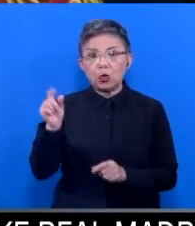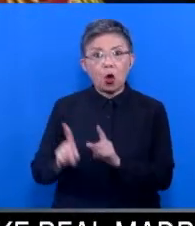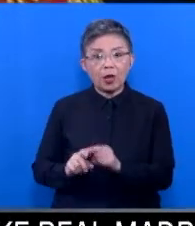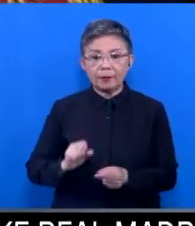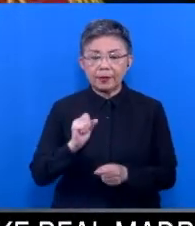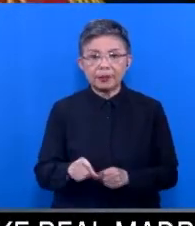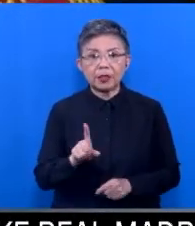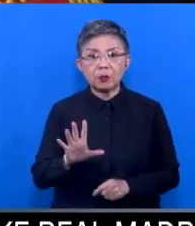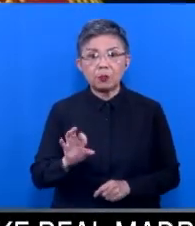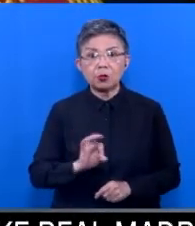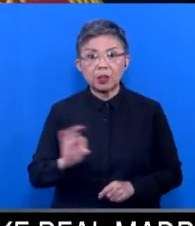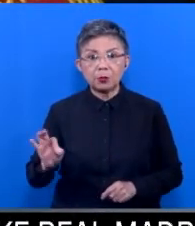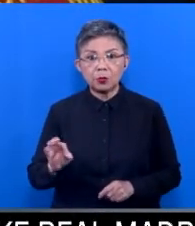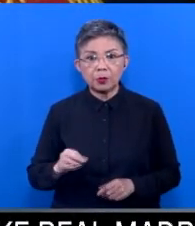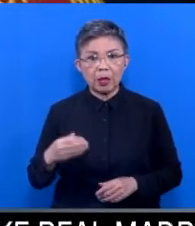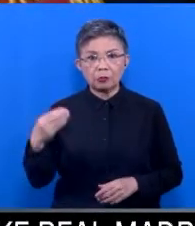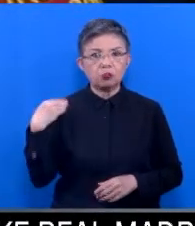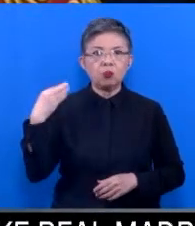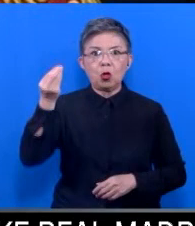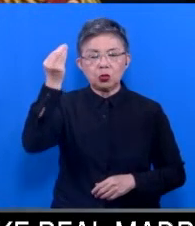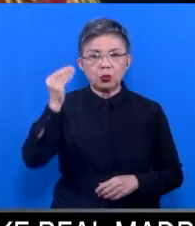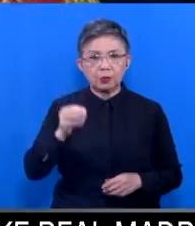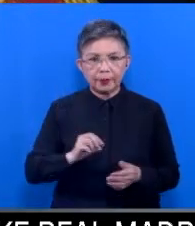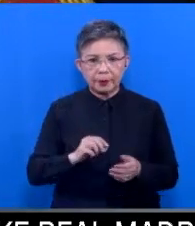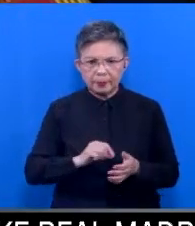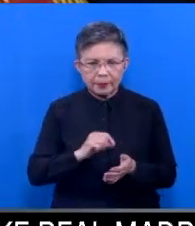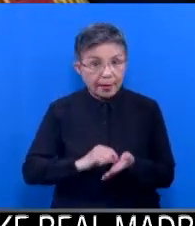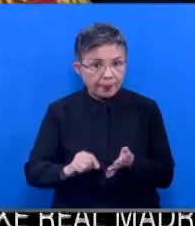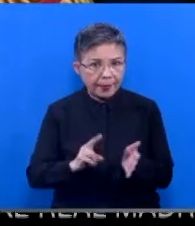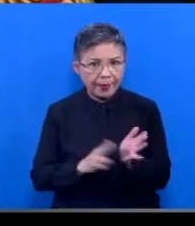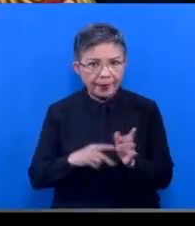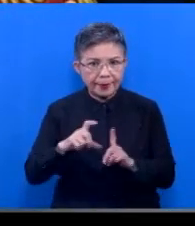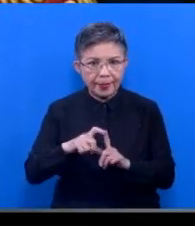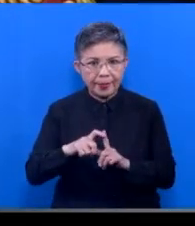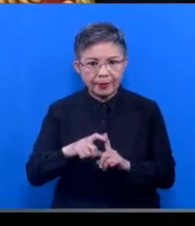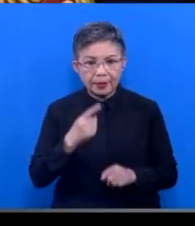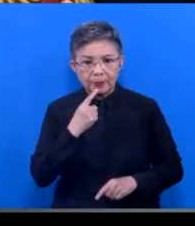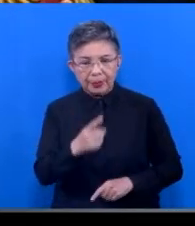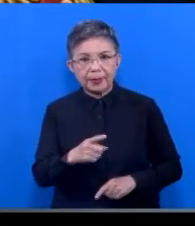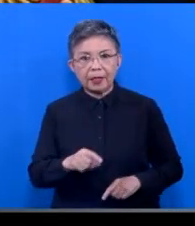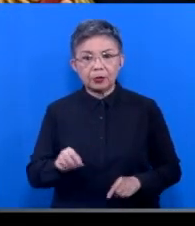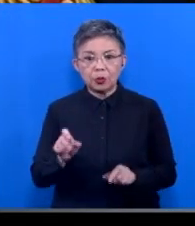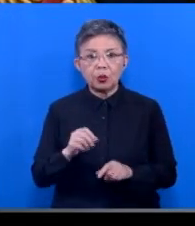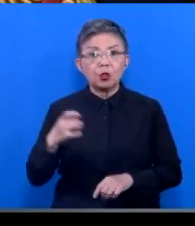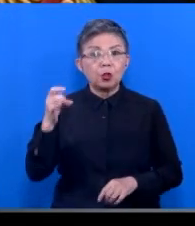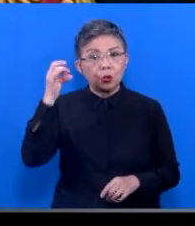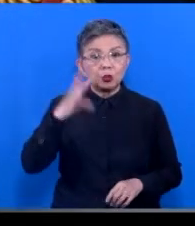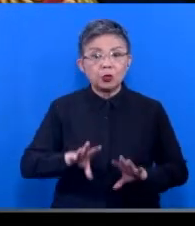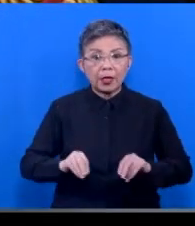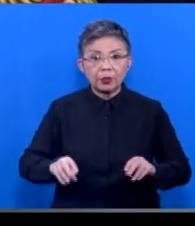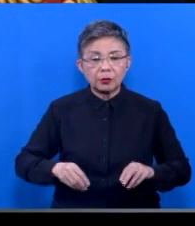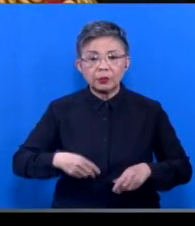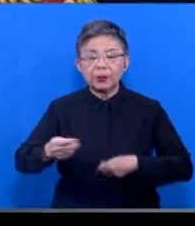hari sama si ND, ya. Kemudian ND ini bisnis jual